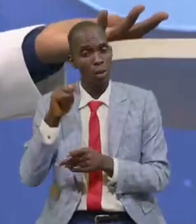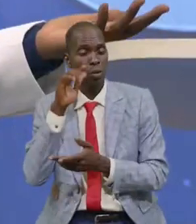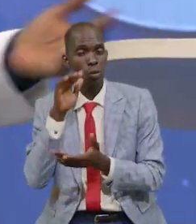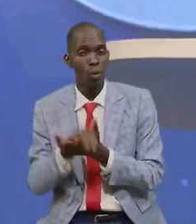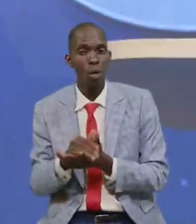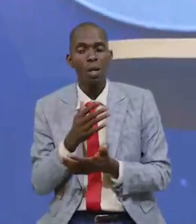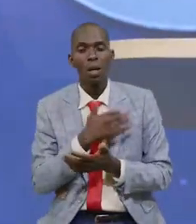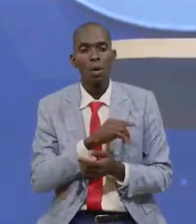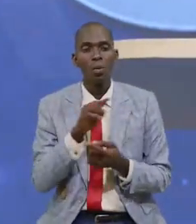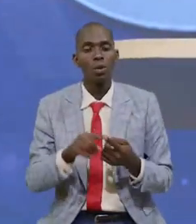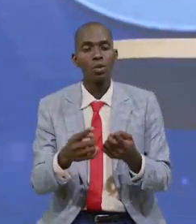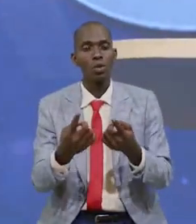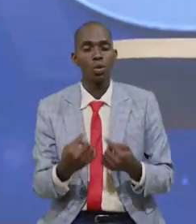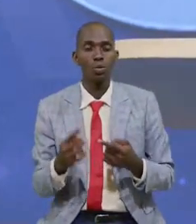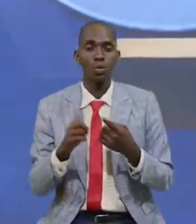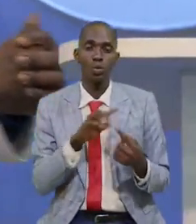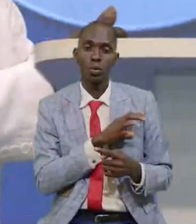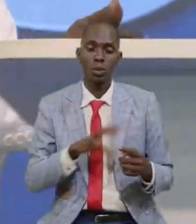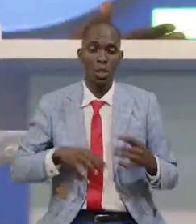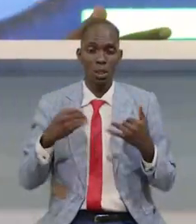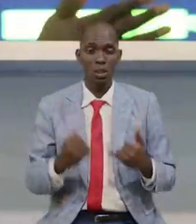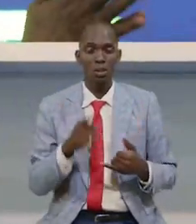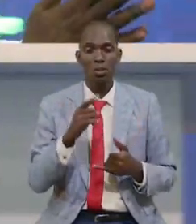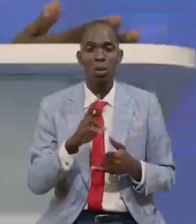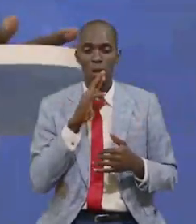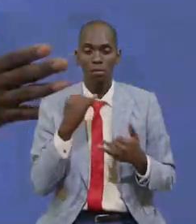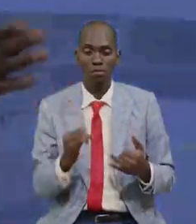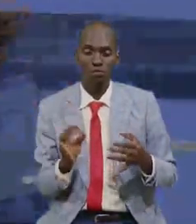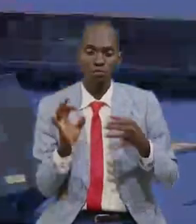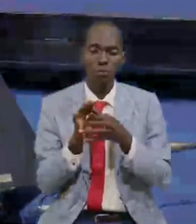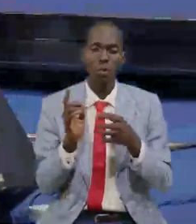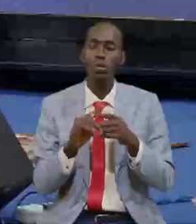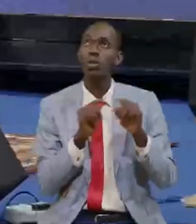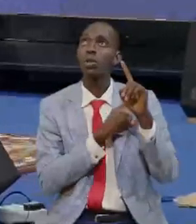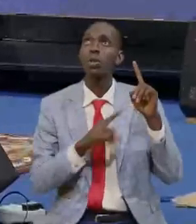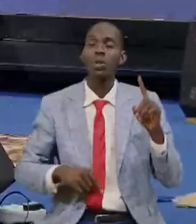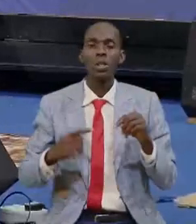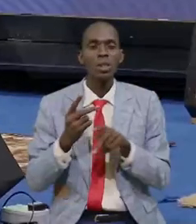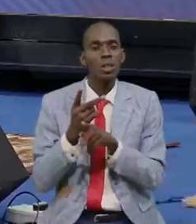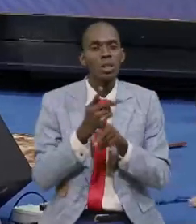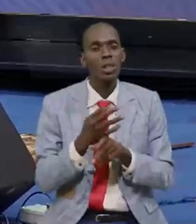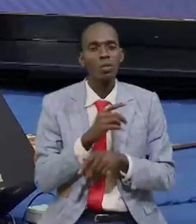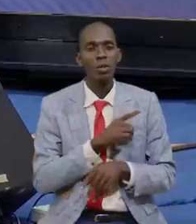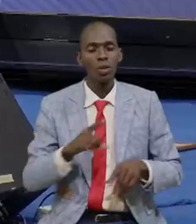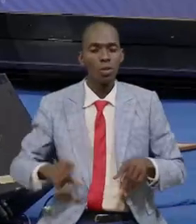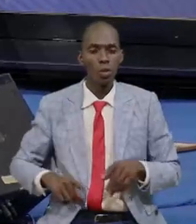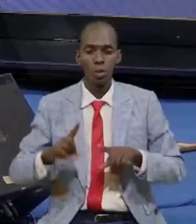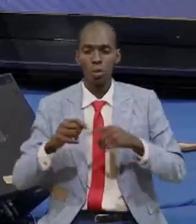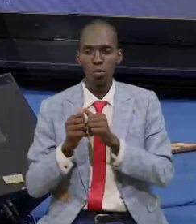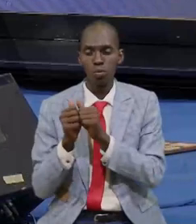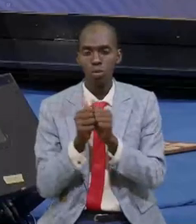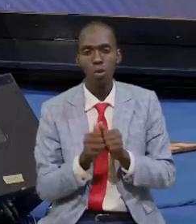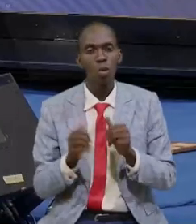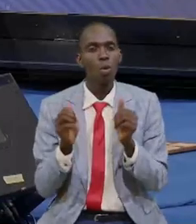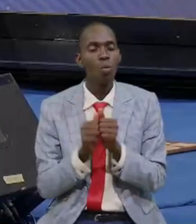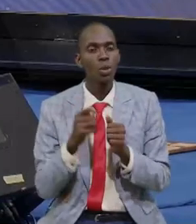Et si vous venez à Christ maintenant, et vous êtes au Seigneur, les soins du Seigneur